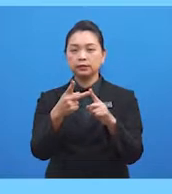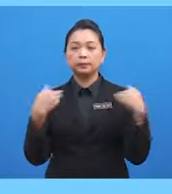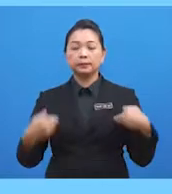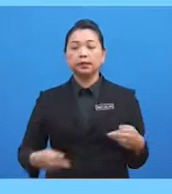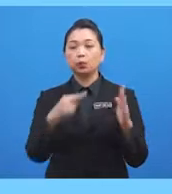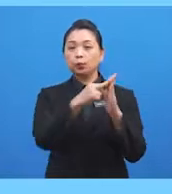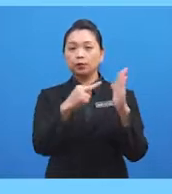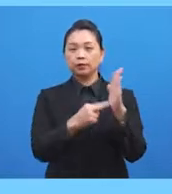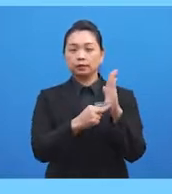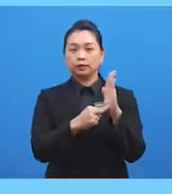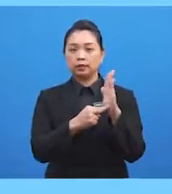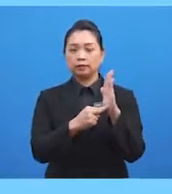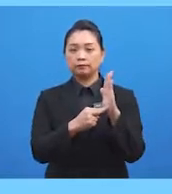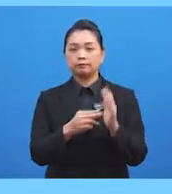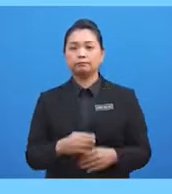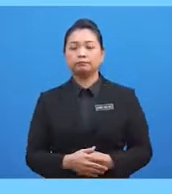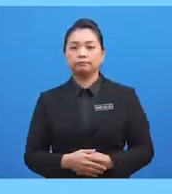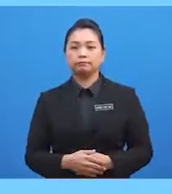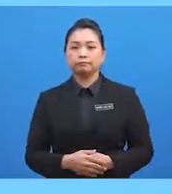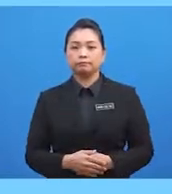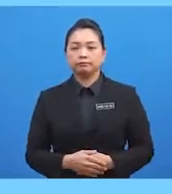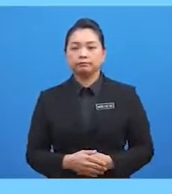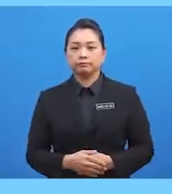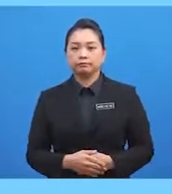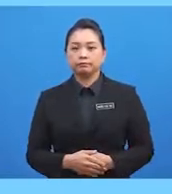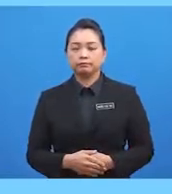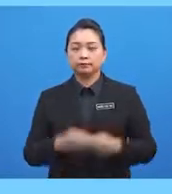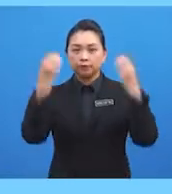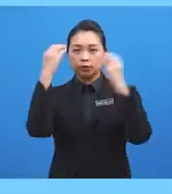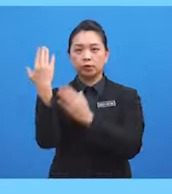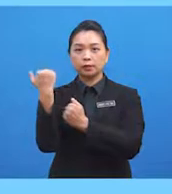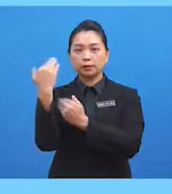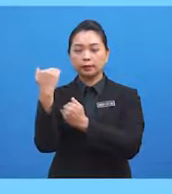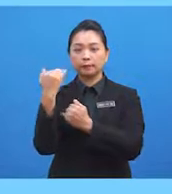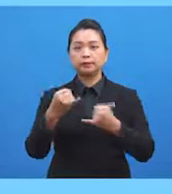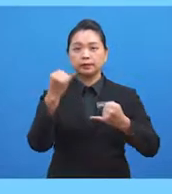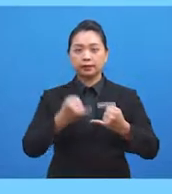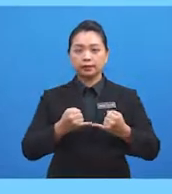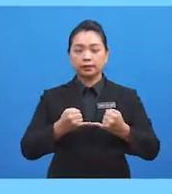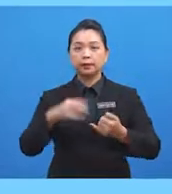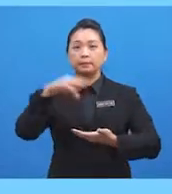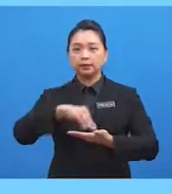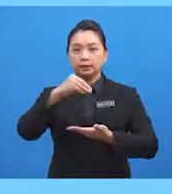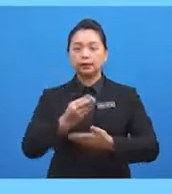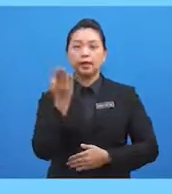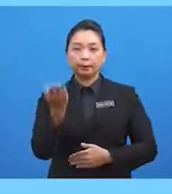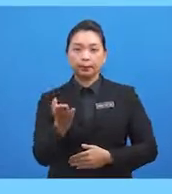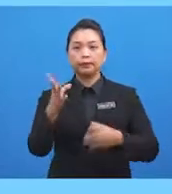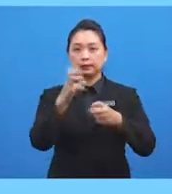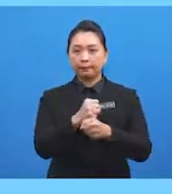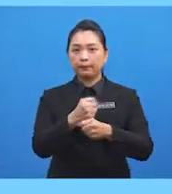perundangan, persekutuan dan negeri. Saya berharap di akhir sesi ini, kamu dapat yang